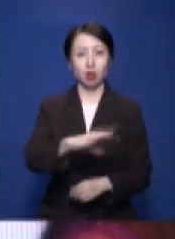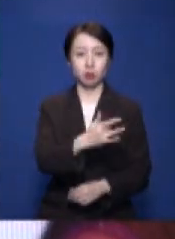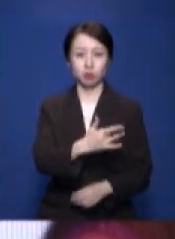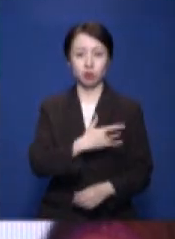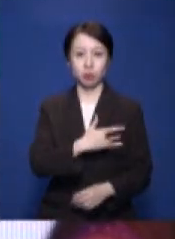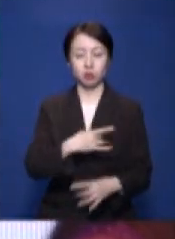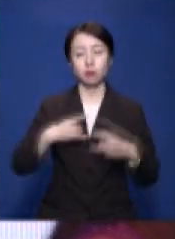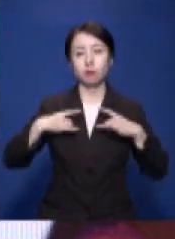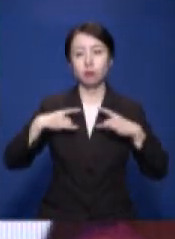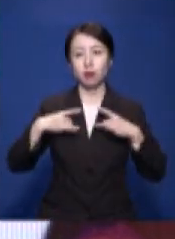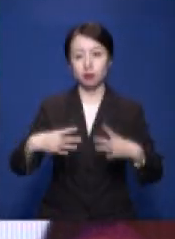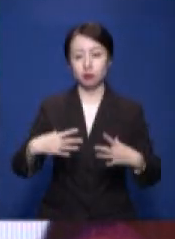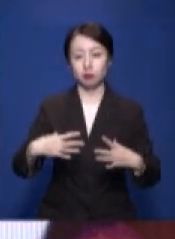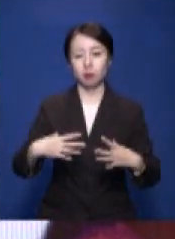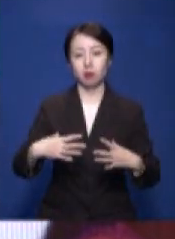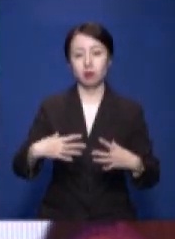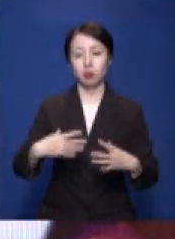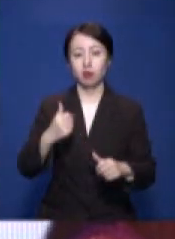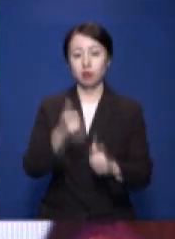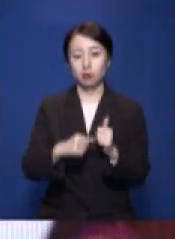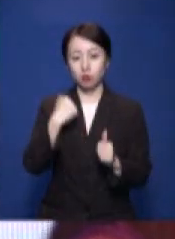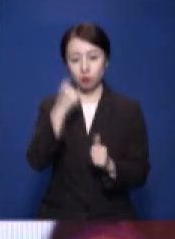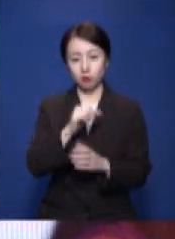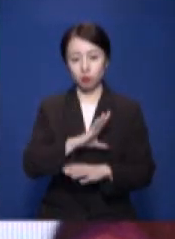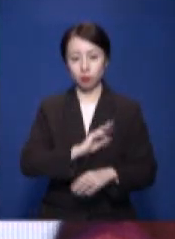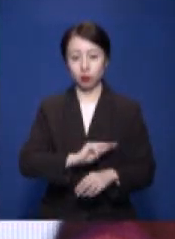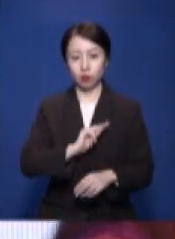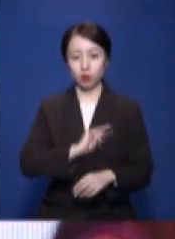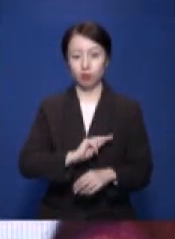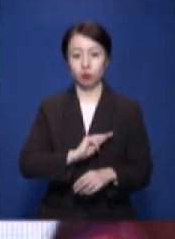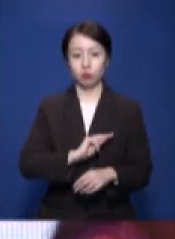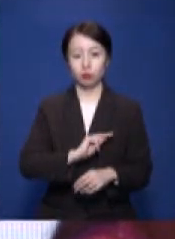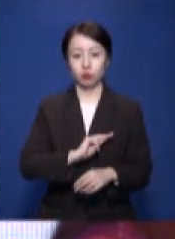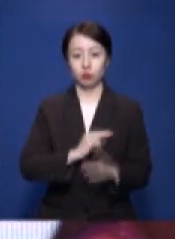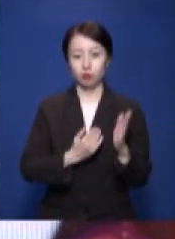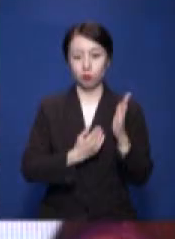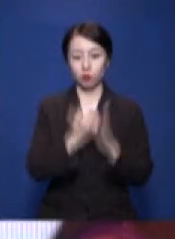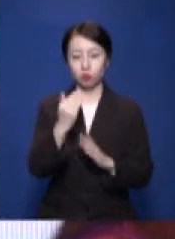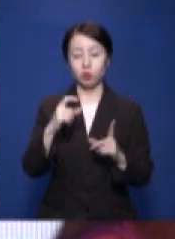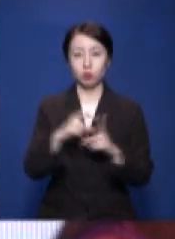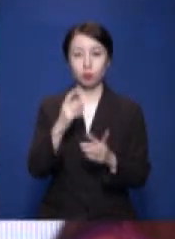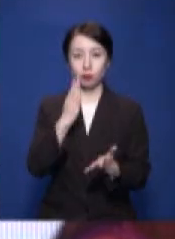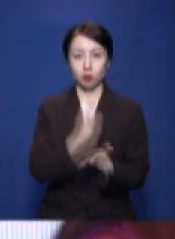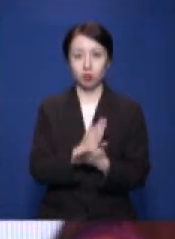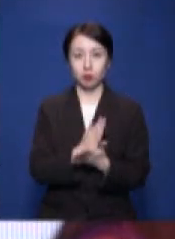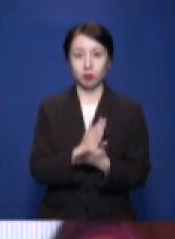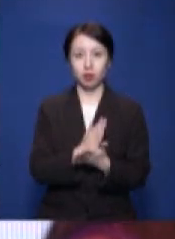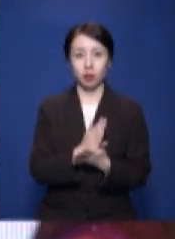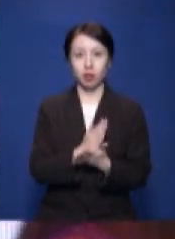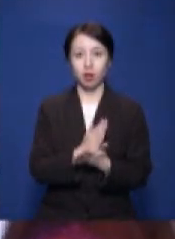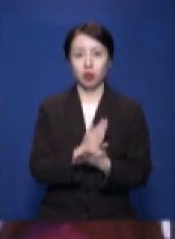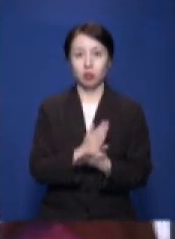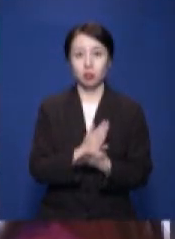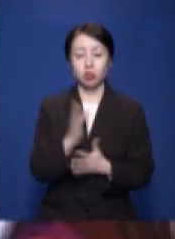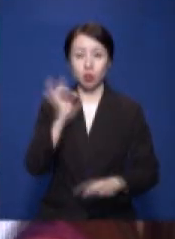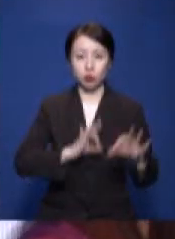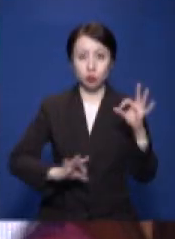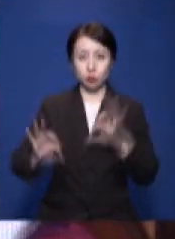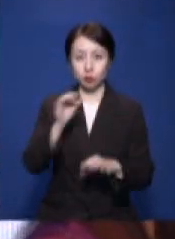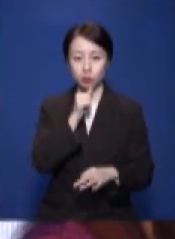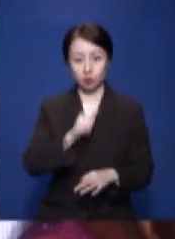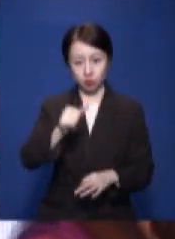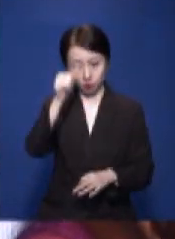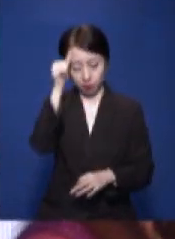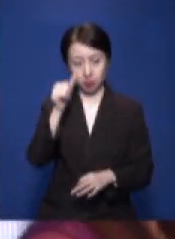құттықтаймын. Халқымызда еңбек еткенін еңсесі биік деген сөз бар. Күз маусымы дала